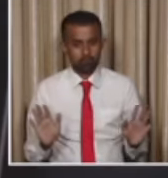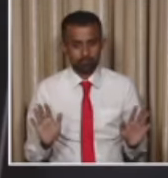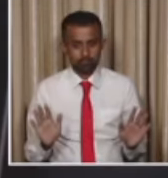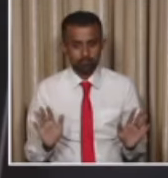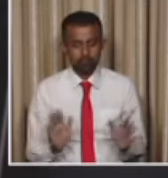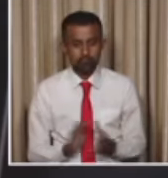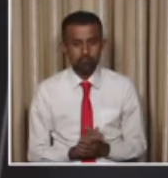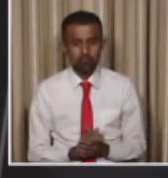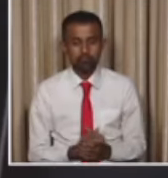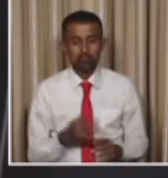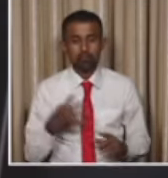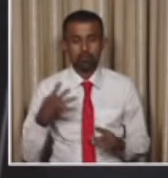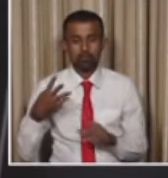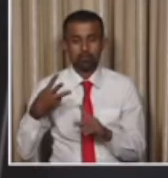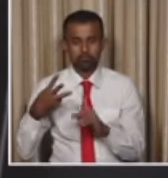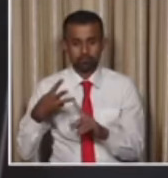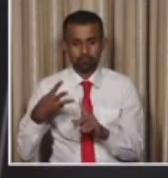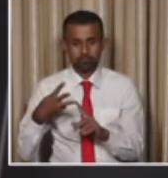3.